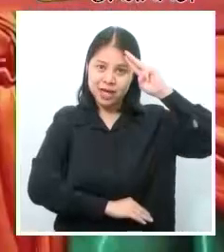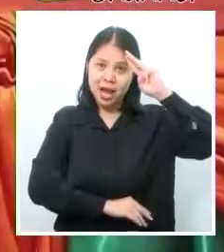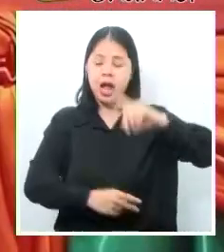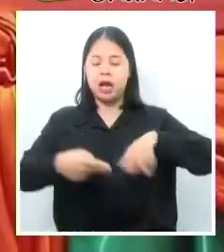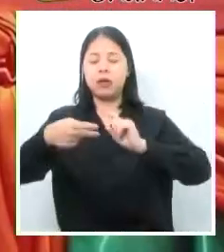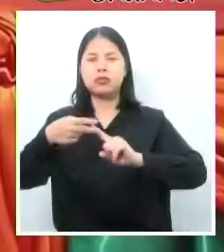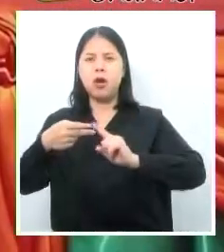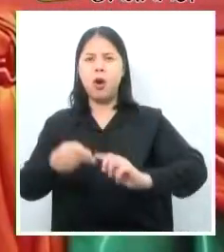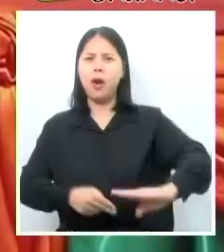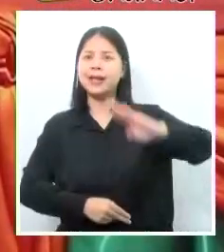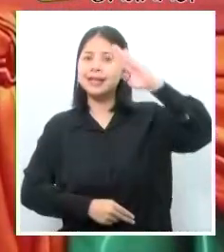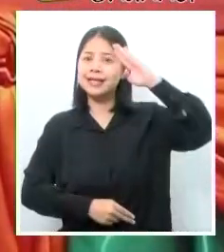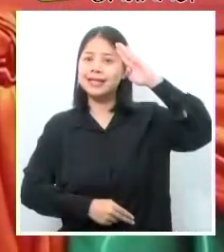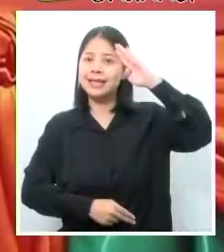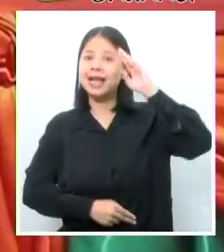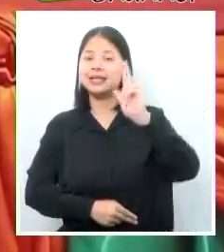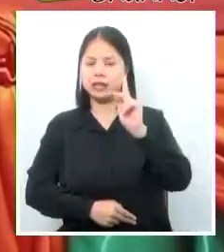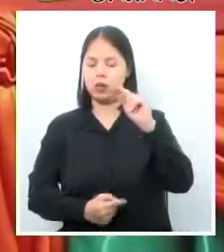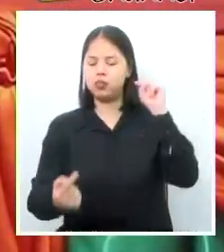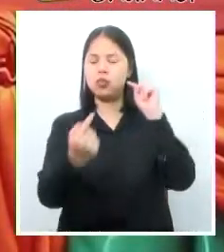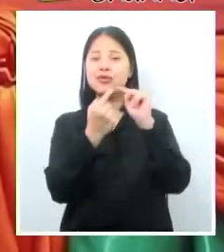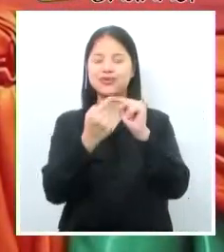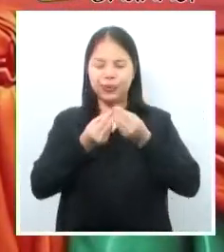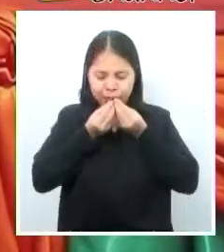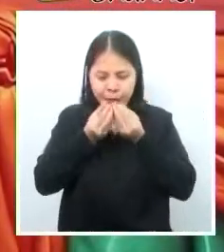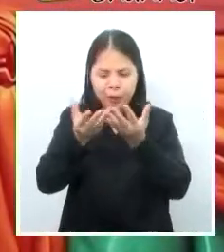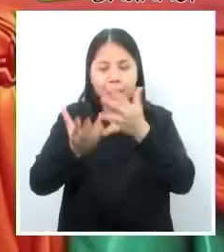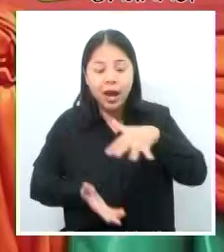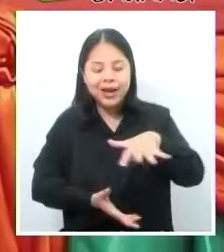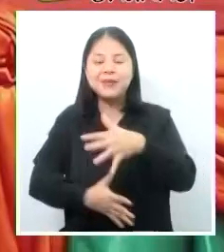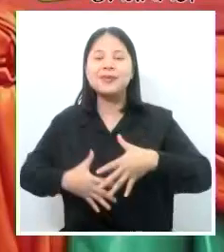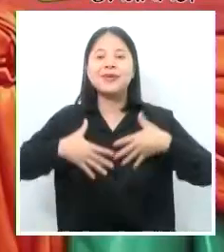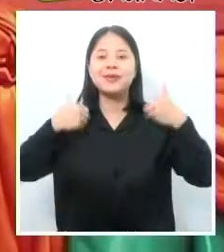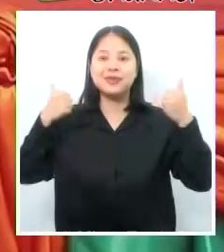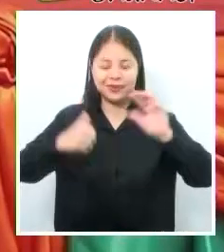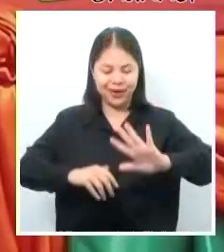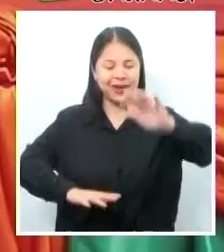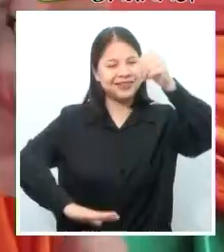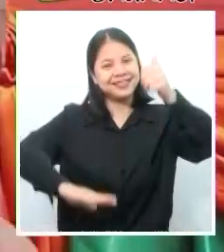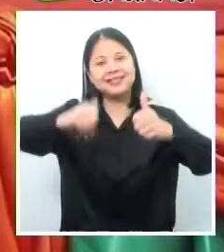ที่มาชุมนุมในที่นี้จงประสบแต่ความสุขความเจริญโดยทั่วกัน